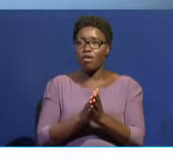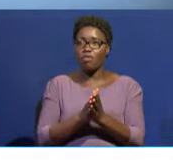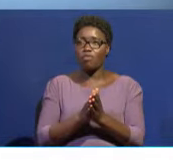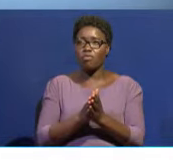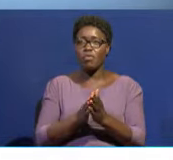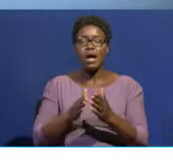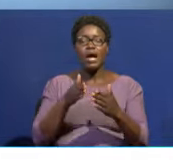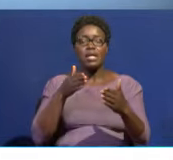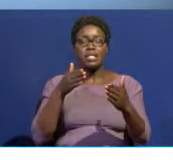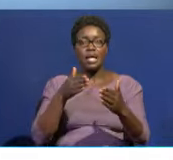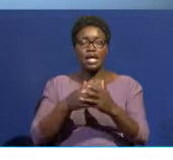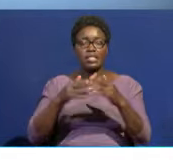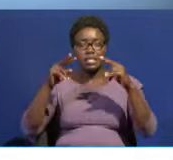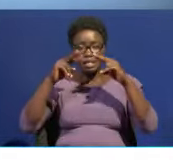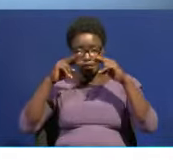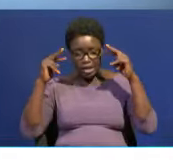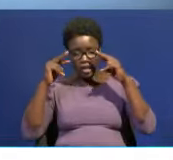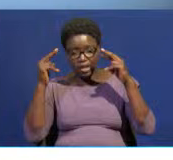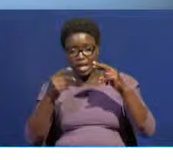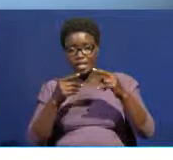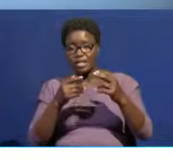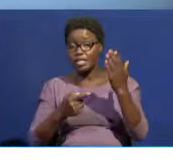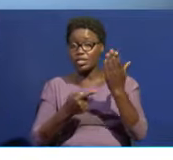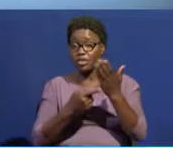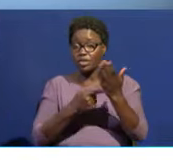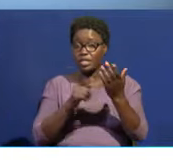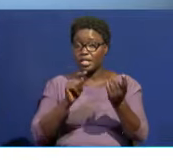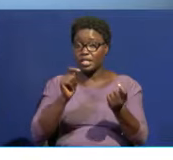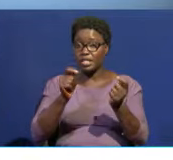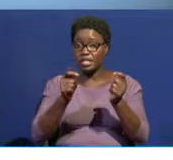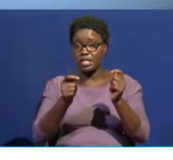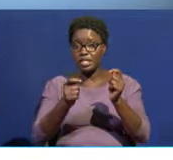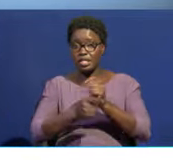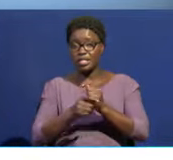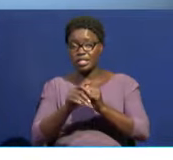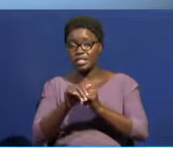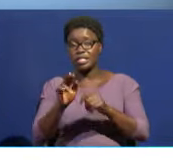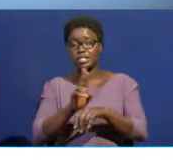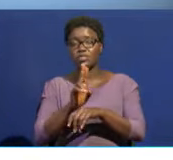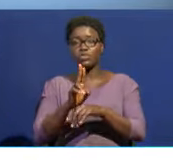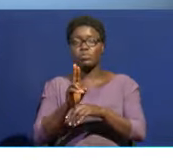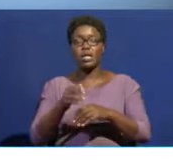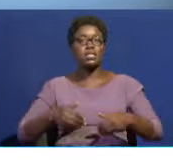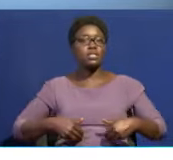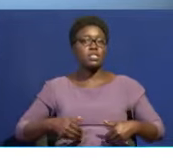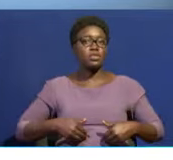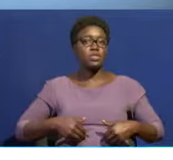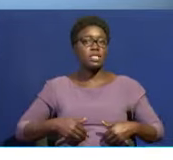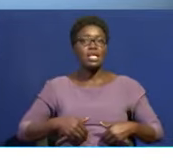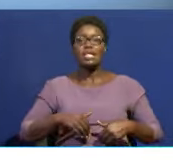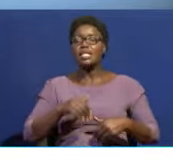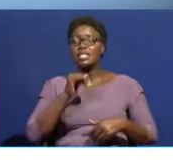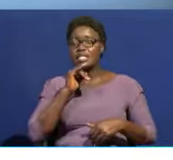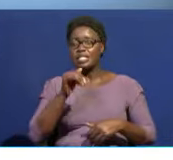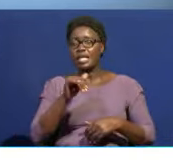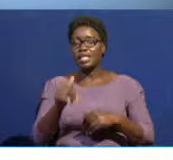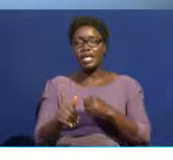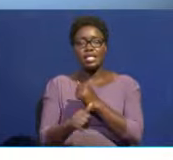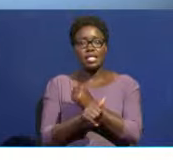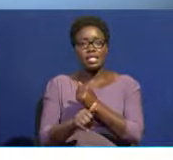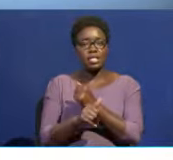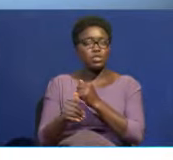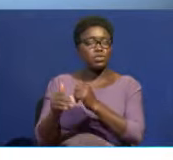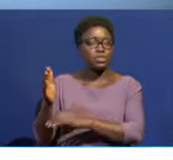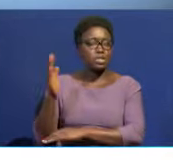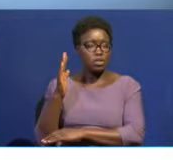ugaidi Kibego Kigen alisema teknolojia inayobadilika ambayo angalabu hutumiwa na vijana ni tishio ibuka la kiusalama, na hivyo